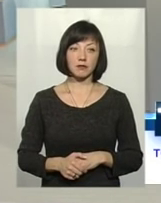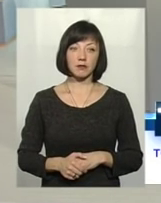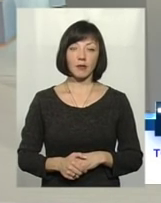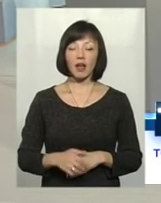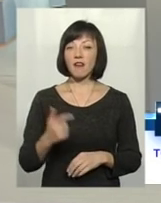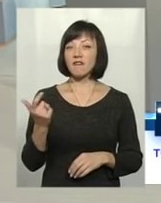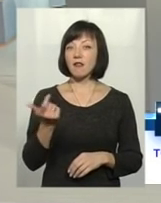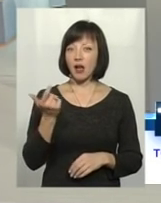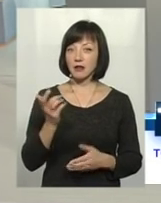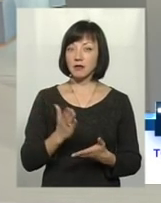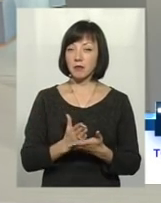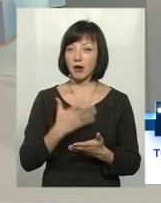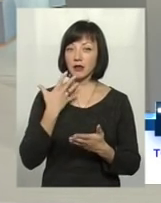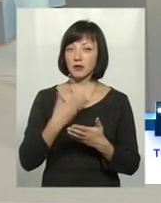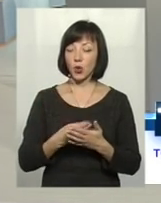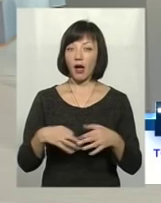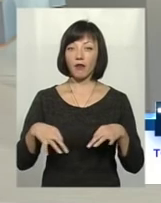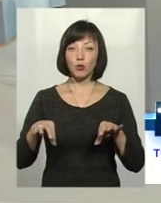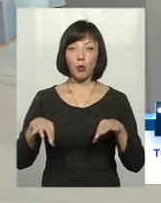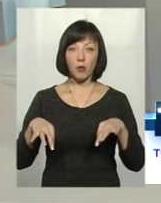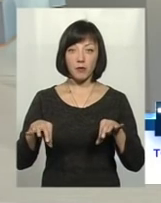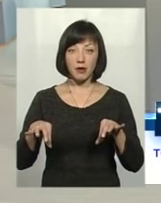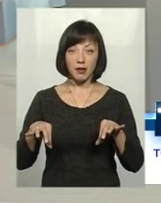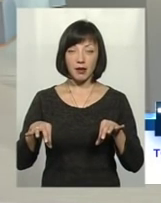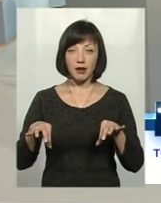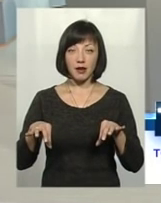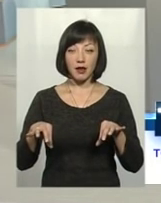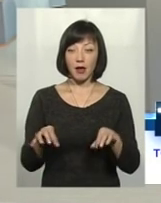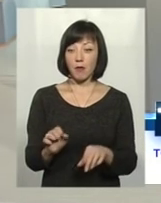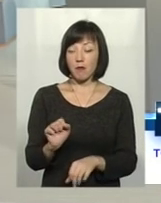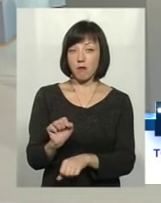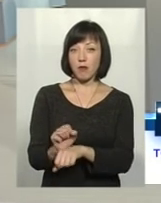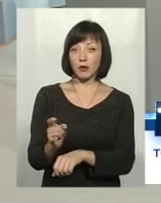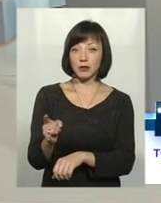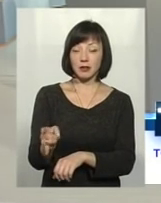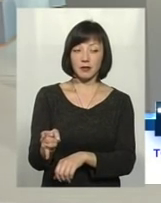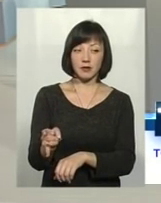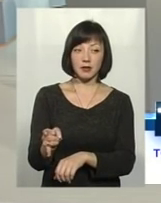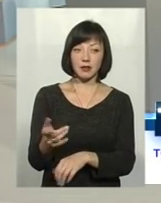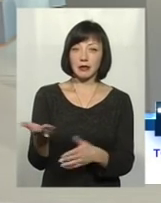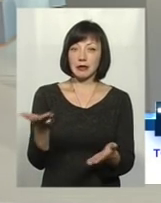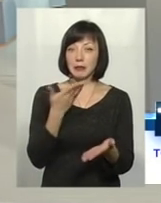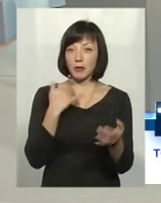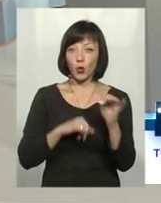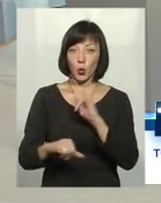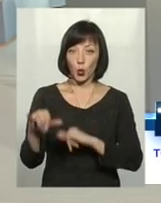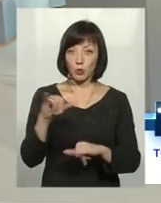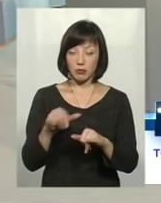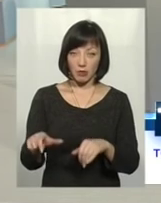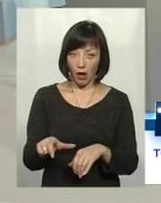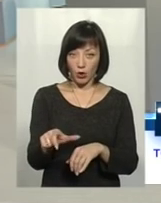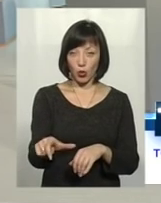Власники мають свої автомобілі. І поставити автомобіль нікуди, хіба що на